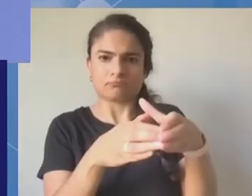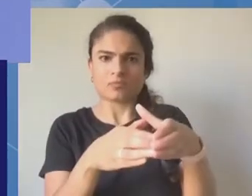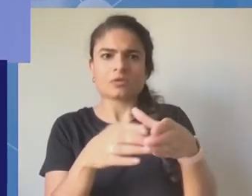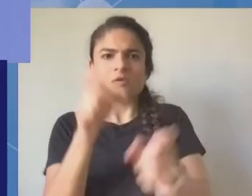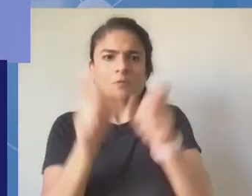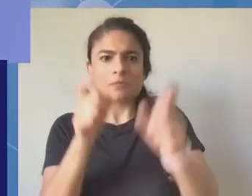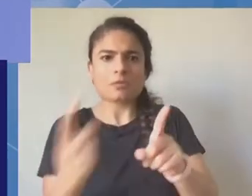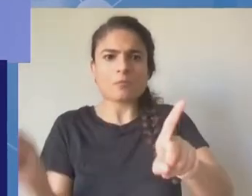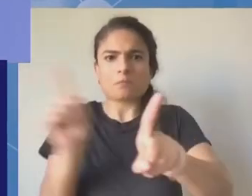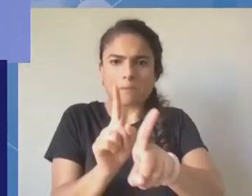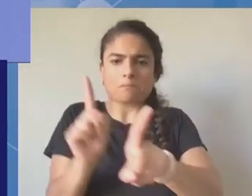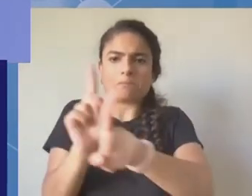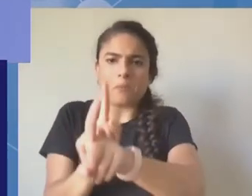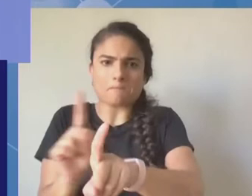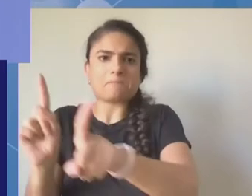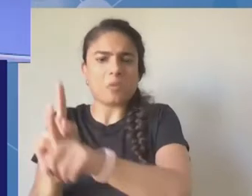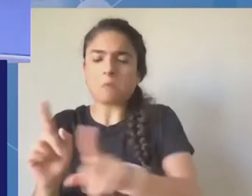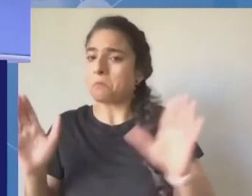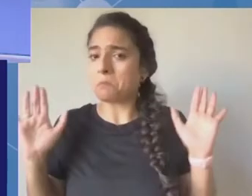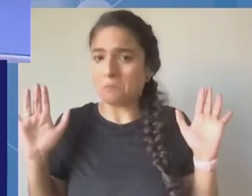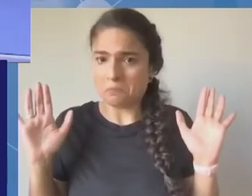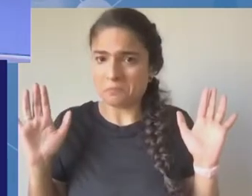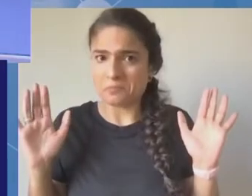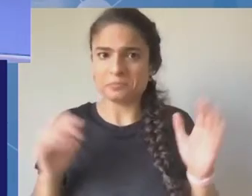下来的一个人。